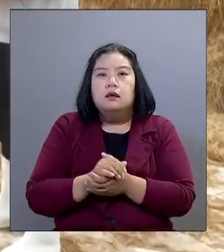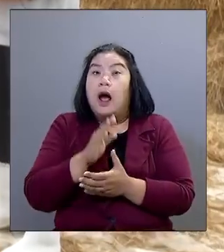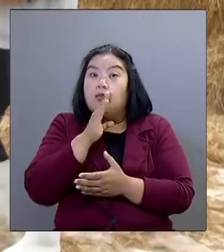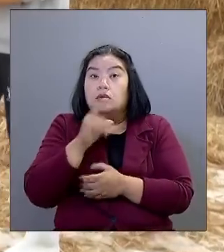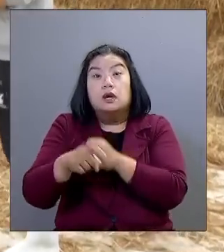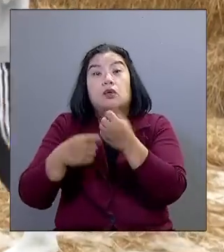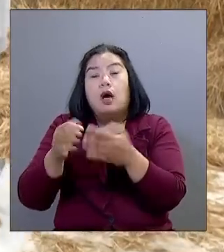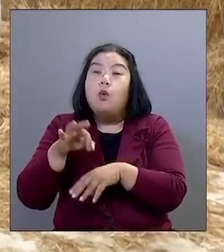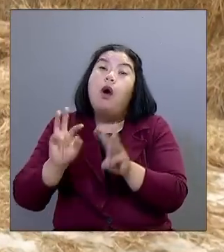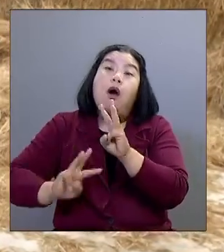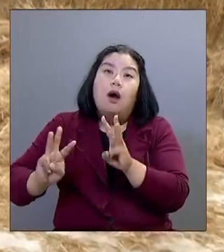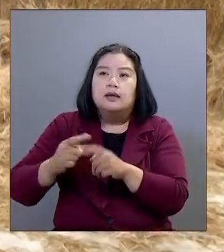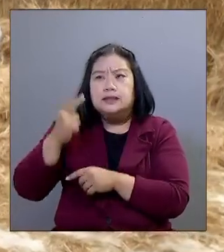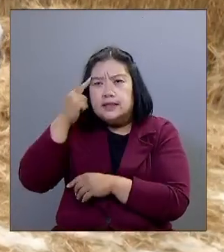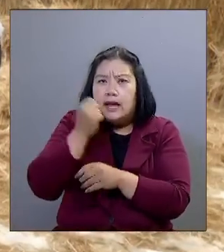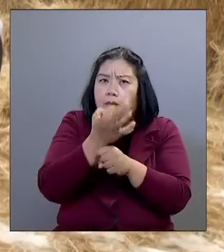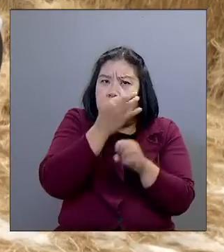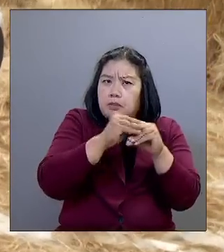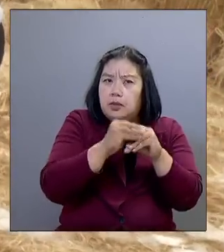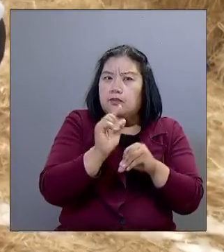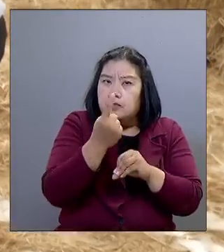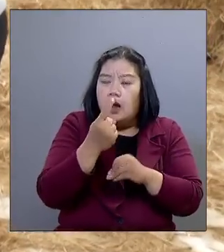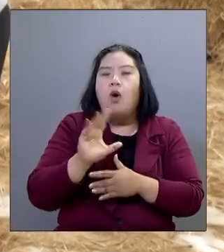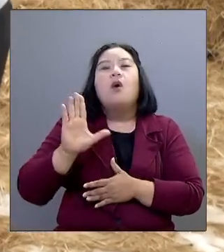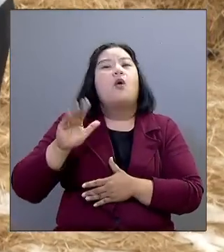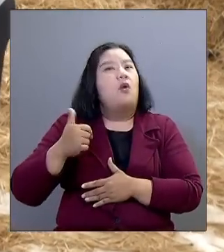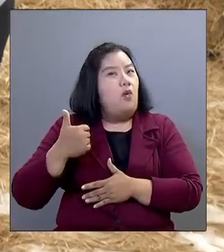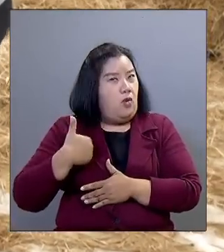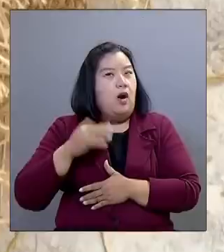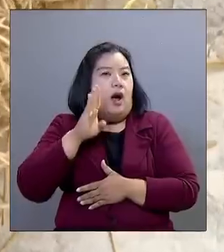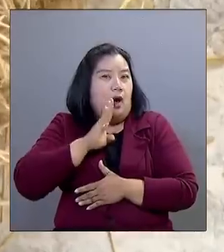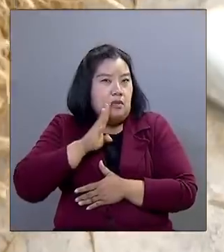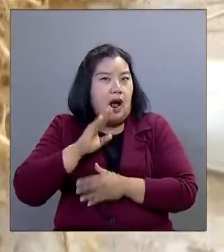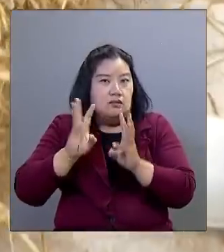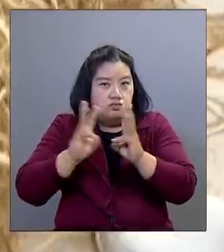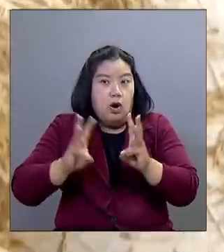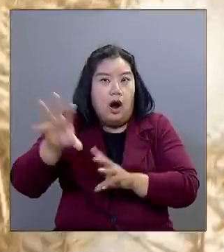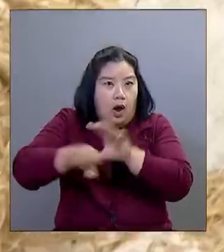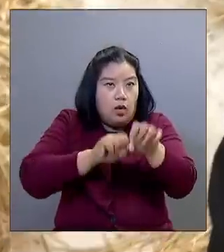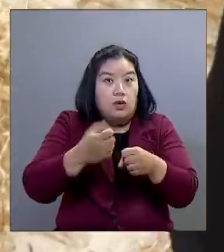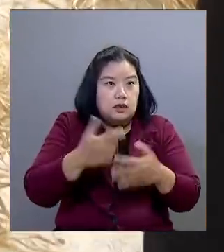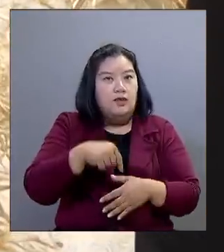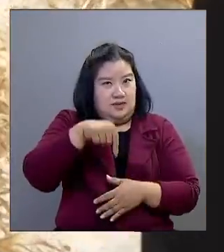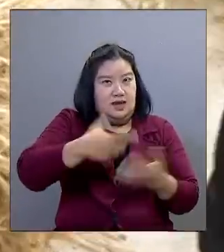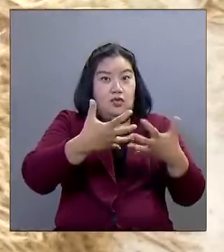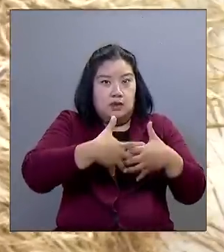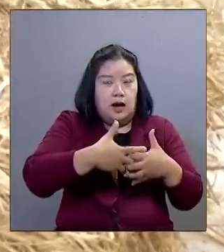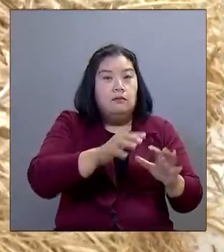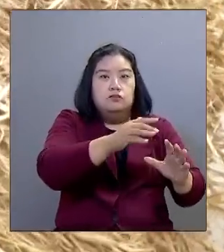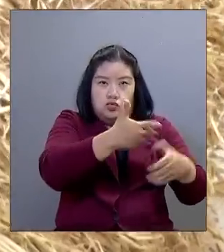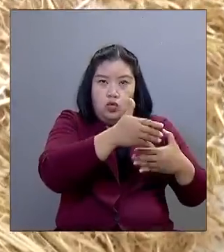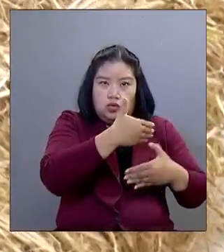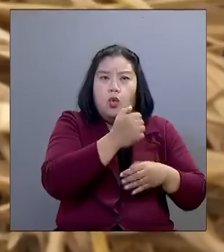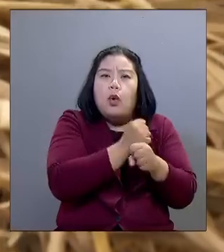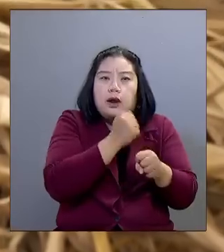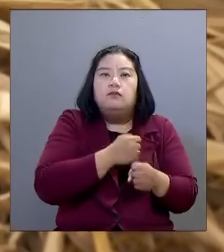จะมีช่องทางในการทำมาหากินเพิ่มขึ้นก็คือคุณไปรวบรวมฟางข้าวมาสีเพราะว่าทางโรงงานเราก็รับซื้อเพื่อที่จะมาใช้ในกระบวนการผลิตอยู่